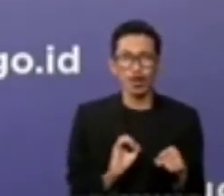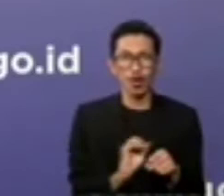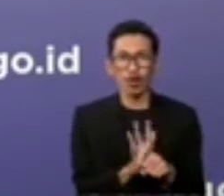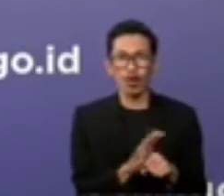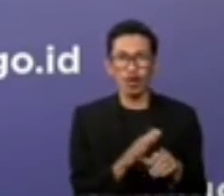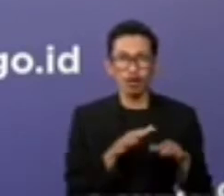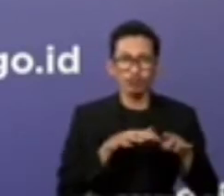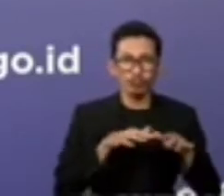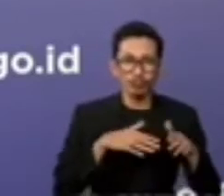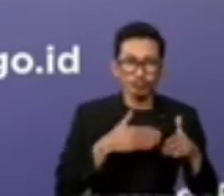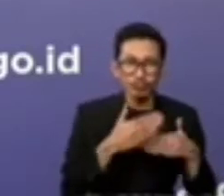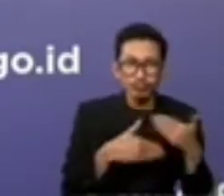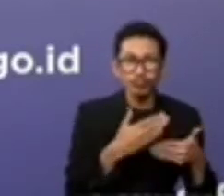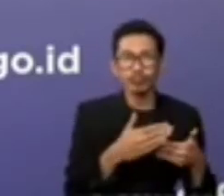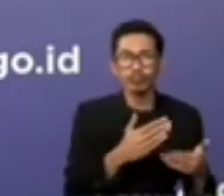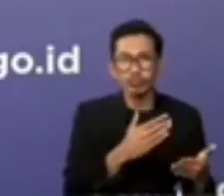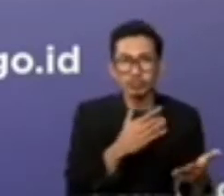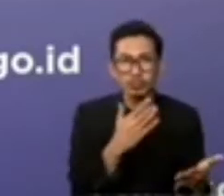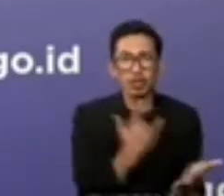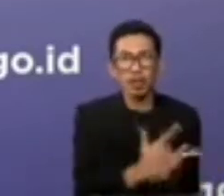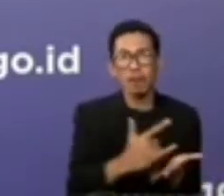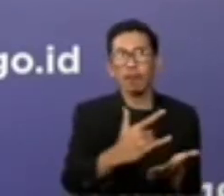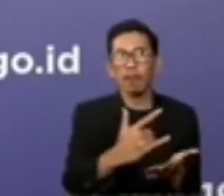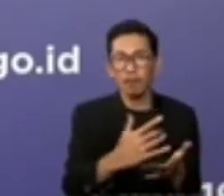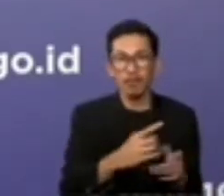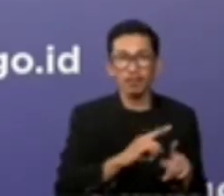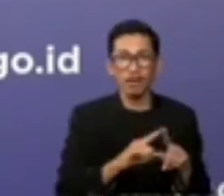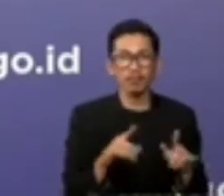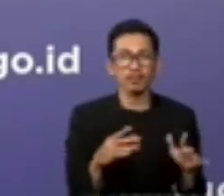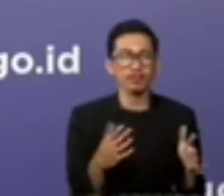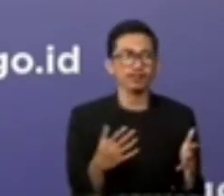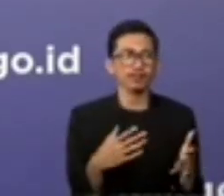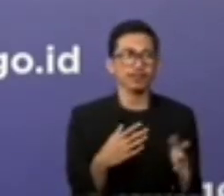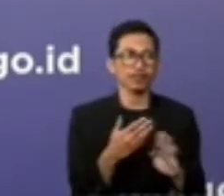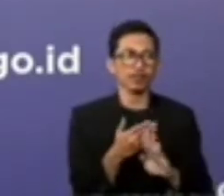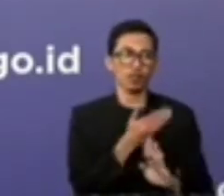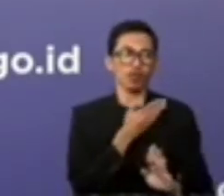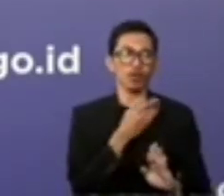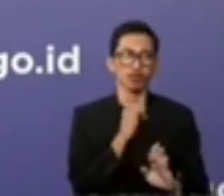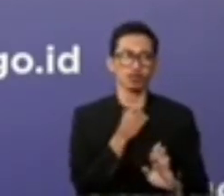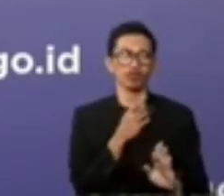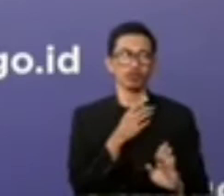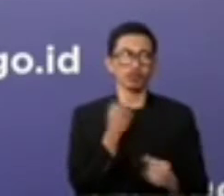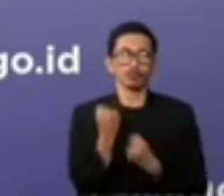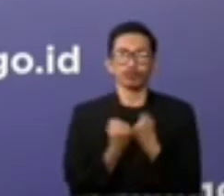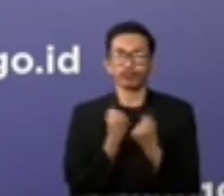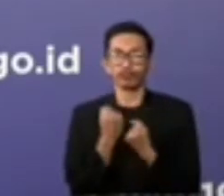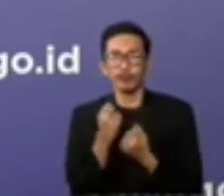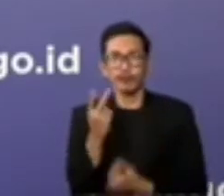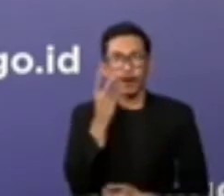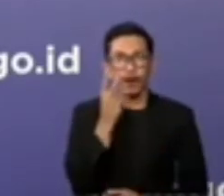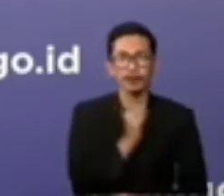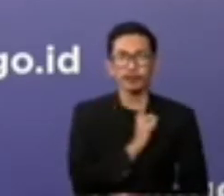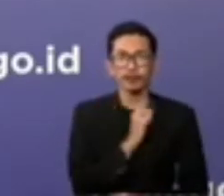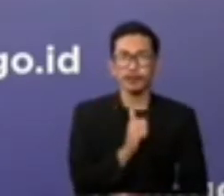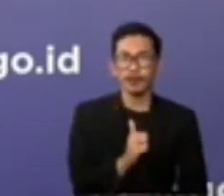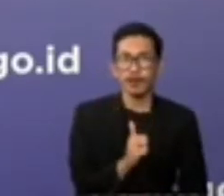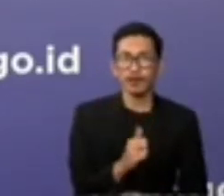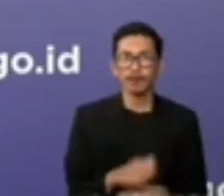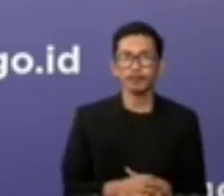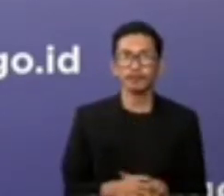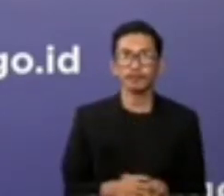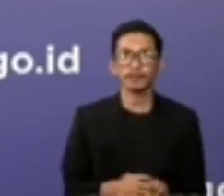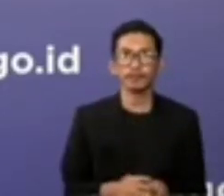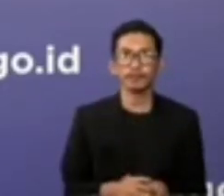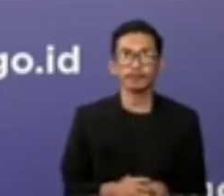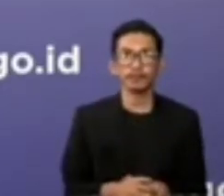memang belum berakhir. Tapi, kita sudah jauh lebih baik meresponnya saat ini. Meski kami belum bisa berbuah